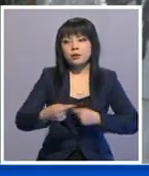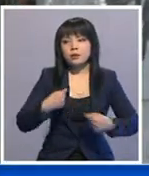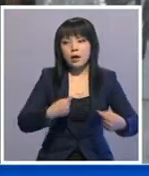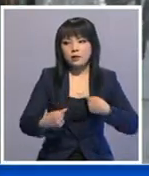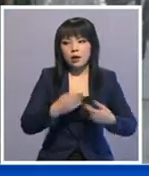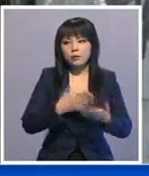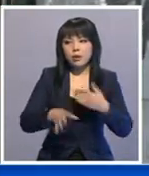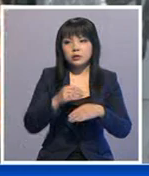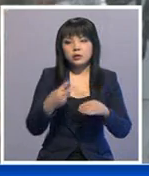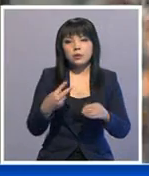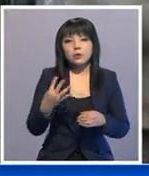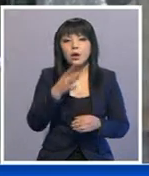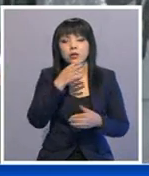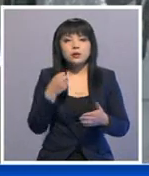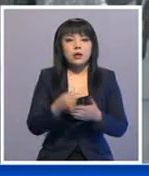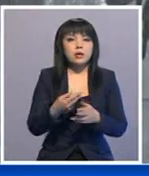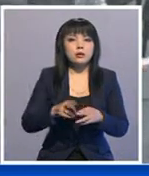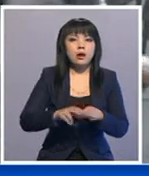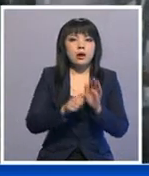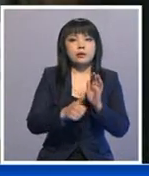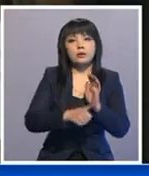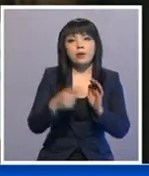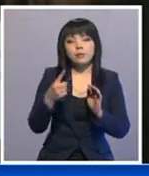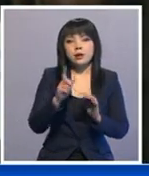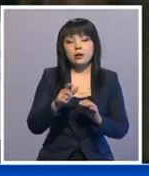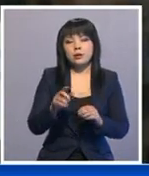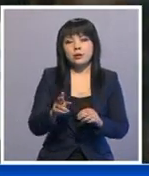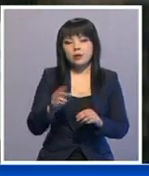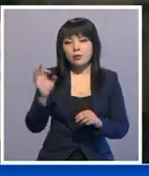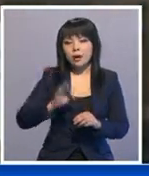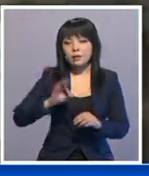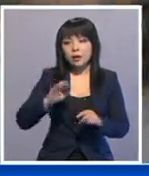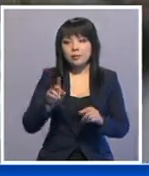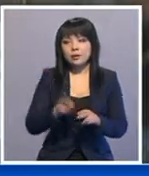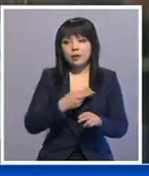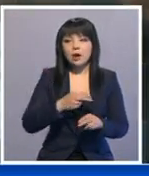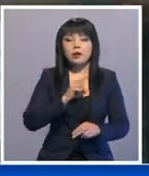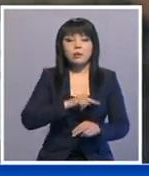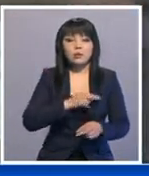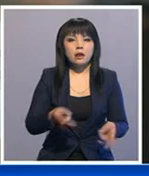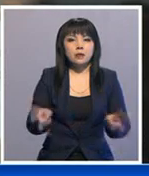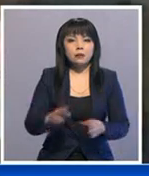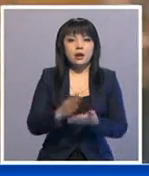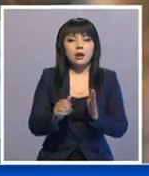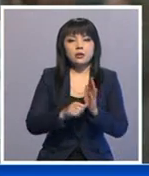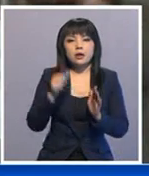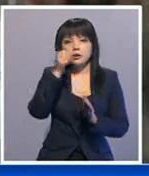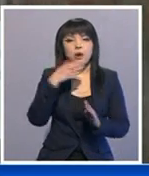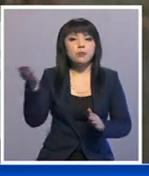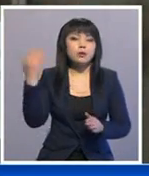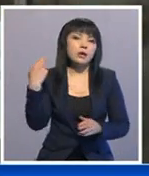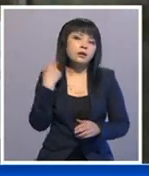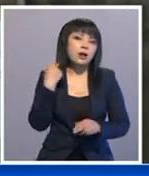қарағанда 24 жасқа дейінгі азаматтардың 61%-ы кәсіпсіз жүр. Бұл мемлекетте рецессия осыдан 6 жыл бұрын басталды. Сырттан қарыз